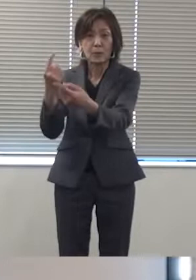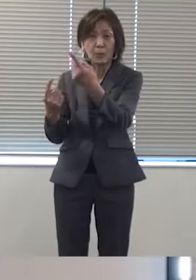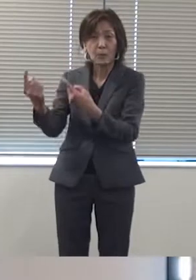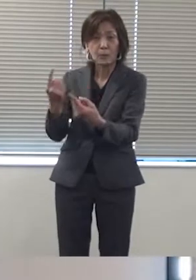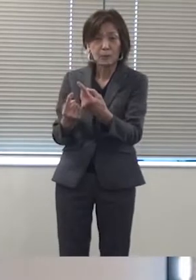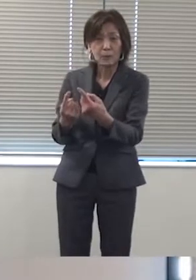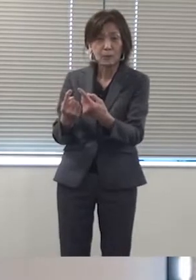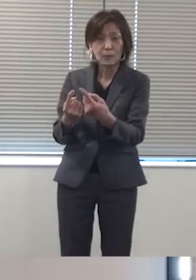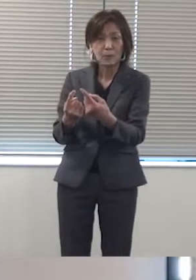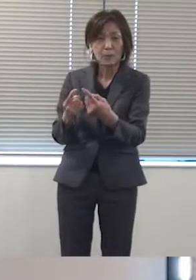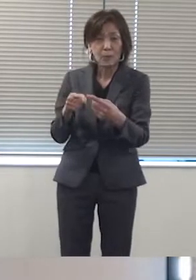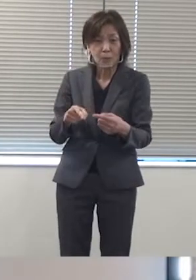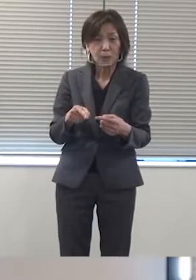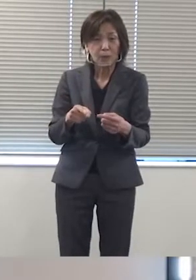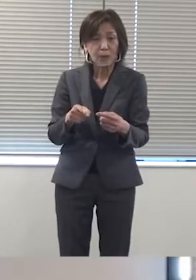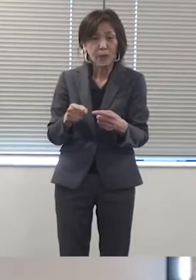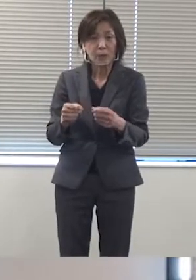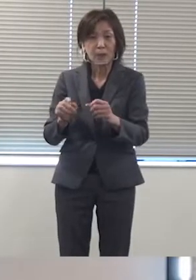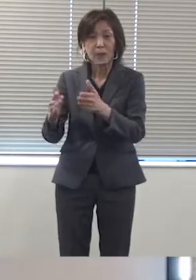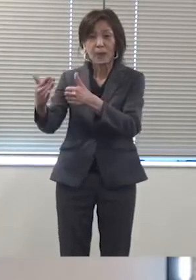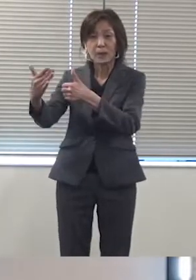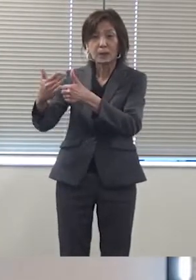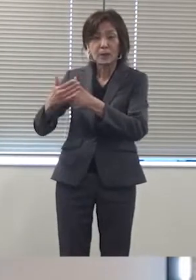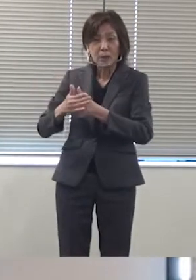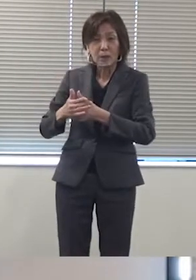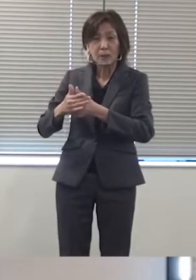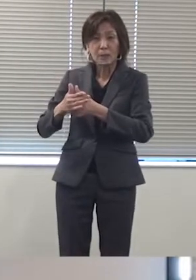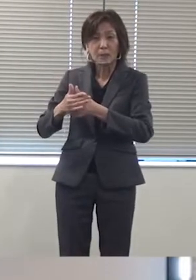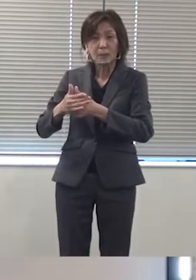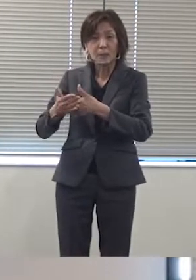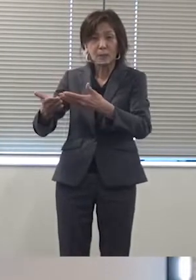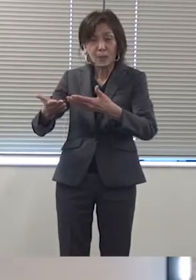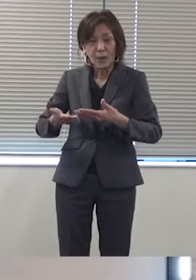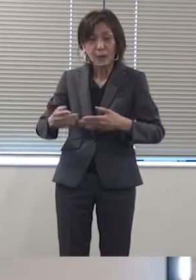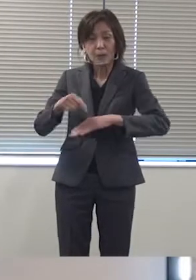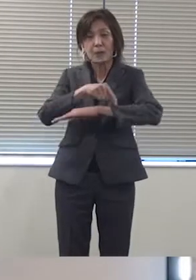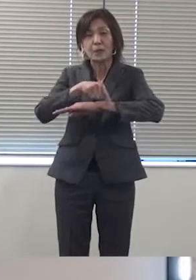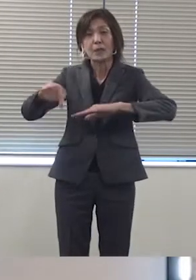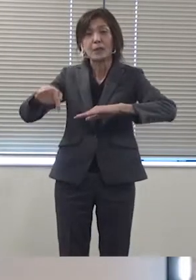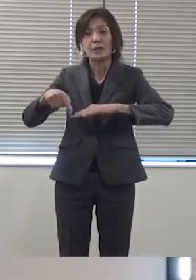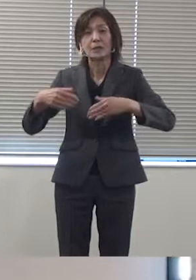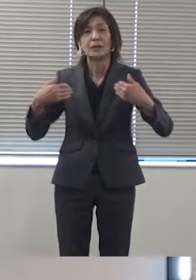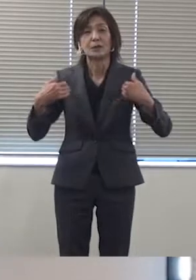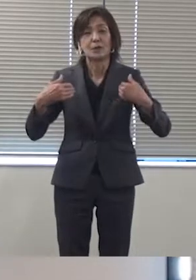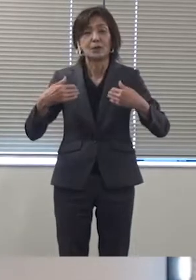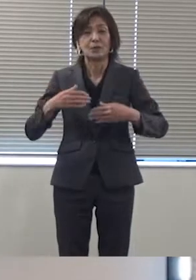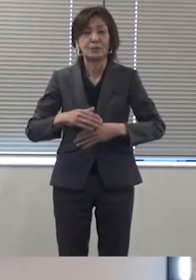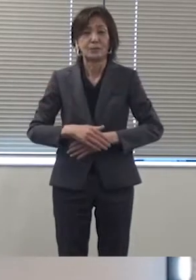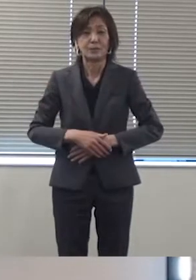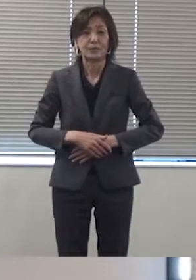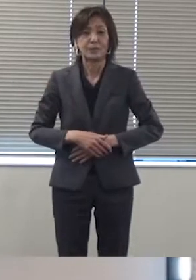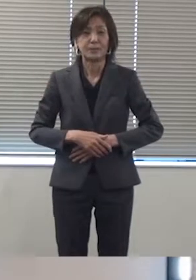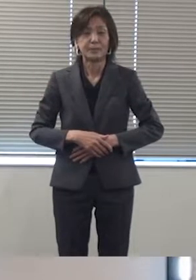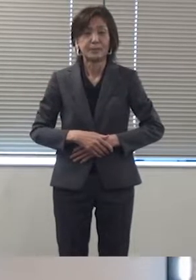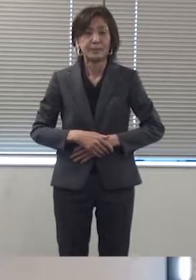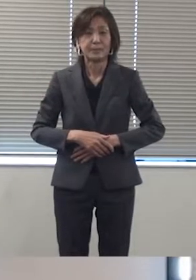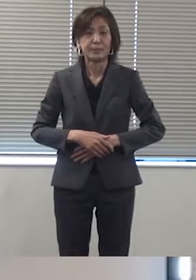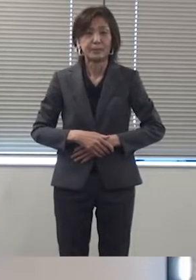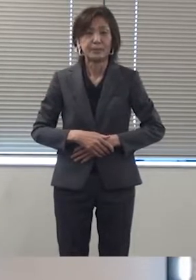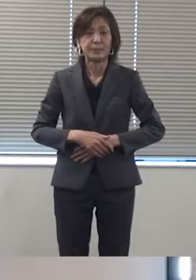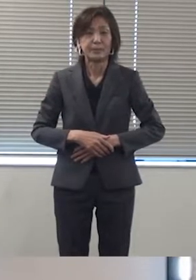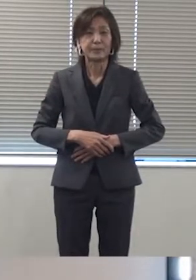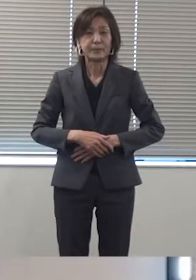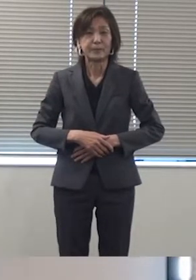策定をしておく必要があります。まあ、BCP のそういうのの部局の計画はほぼできてきました